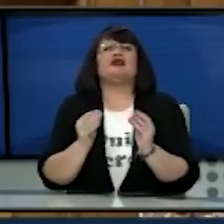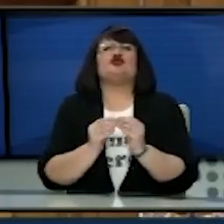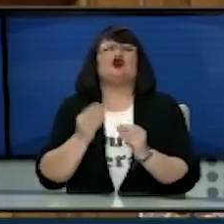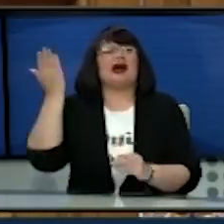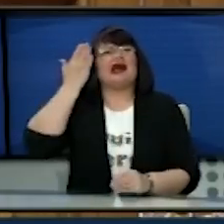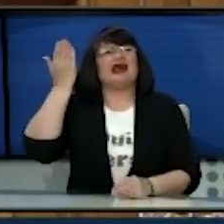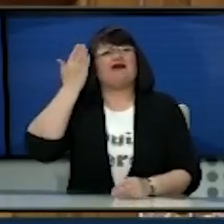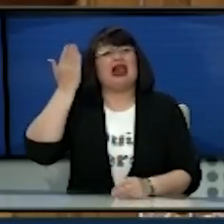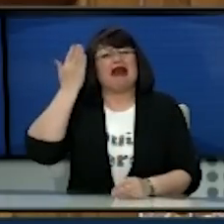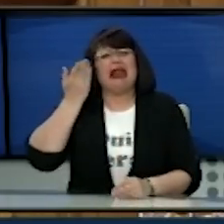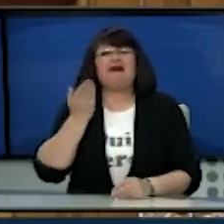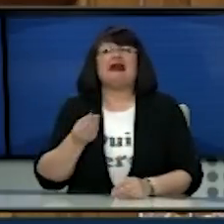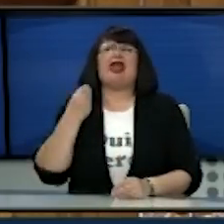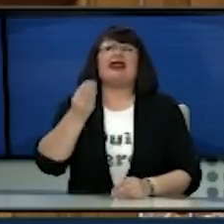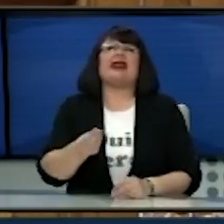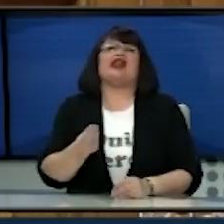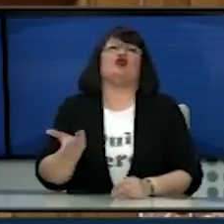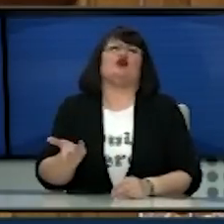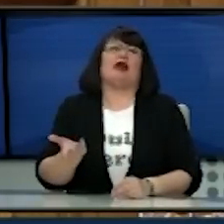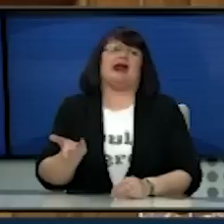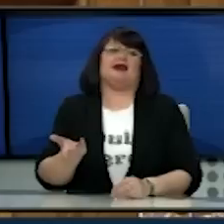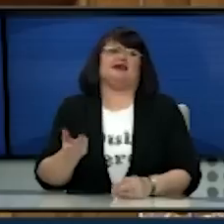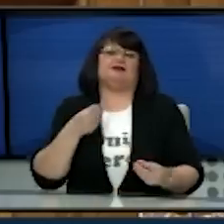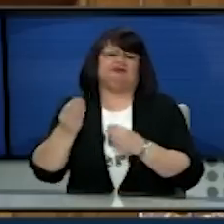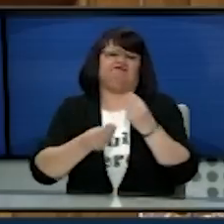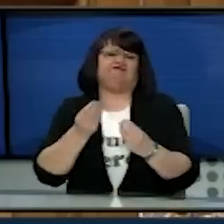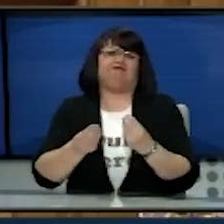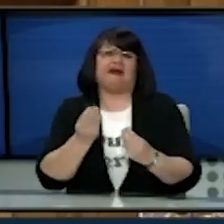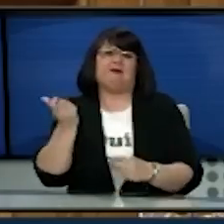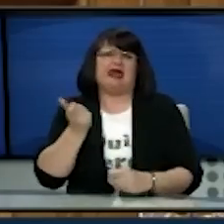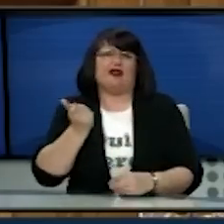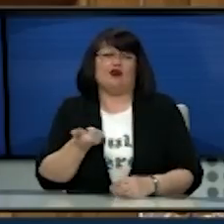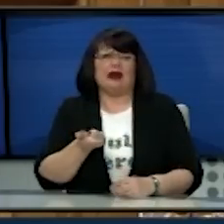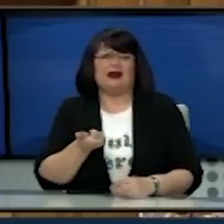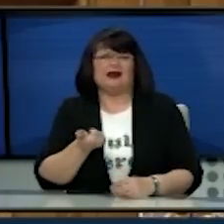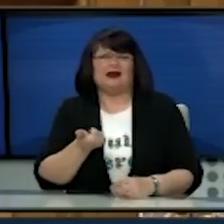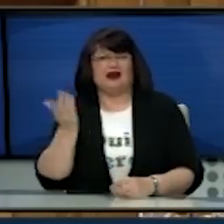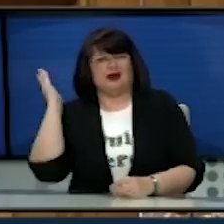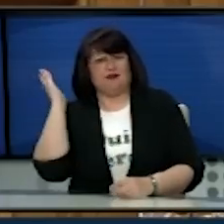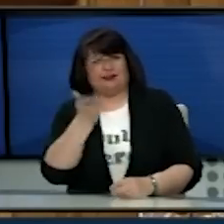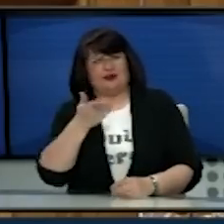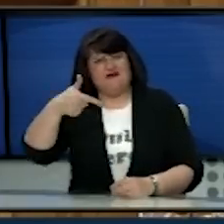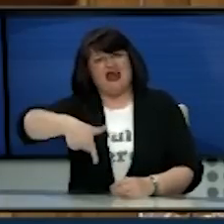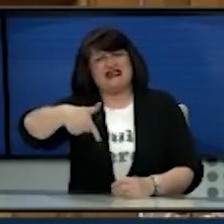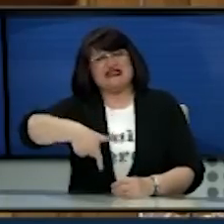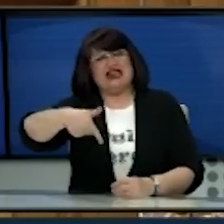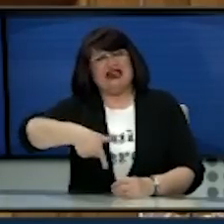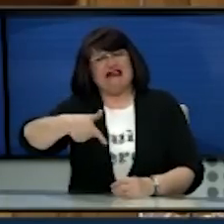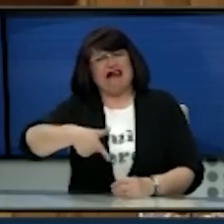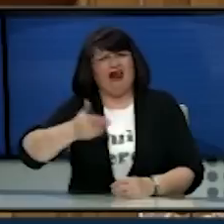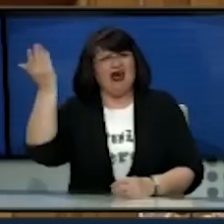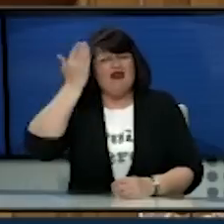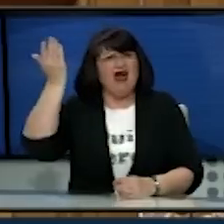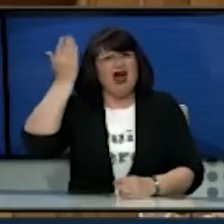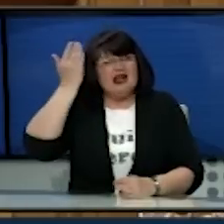διάφορα ΠΑΣ κλπ. Μα πραγματικά πιστεύει κανείς ότι χτυπάτε τις ανατιμήσεις της βενζίνης όταν μειώνετε